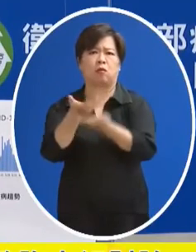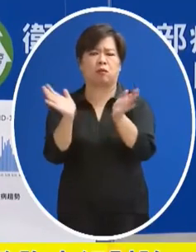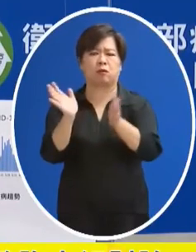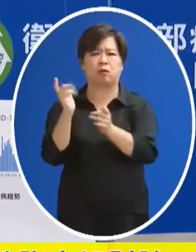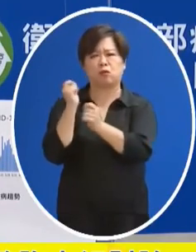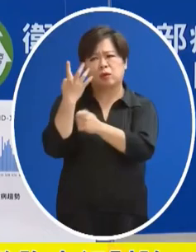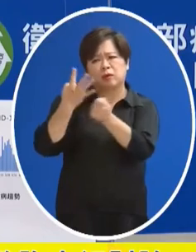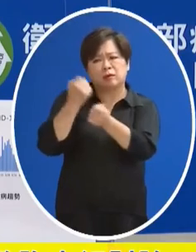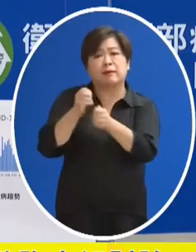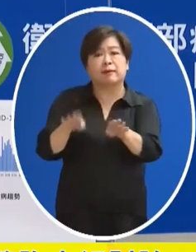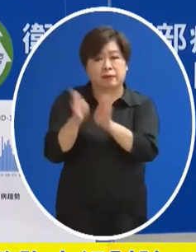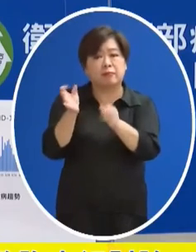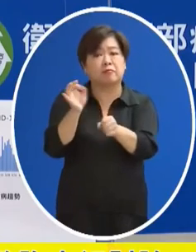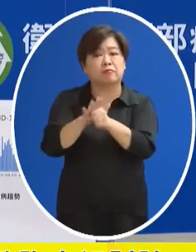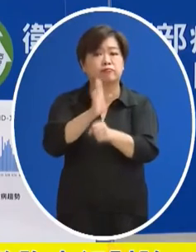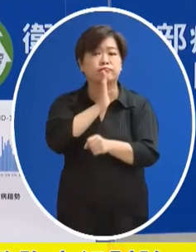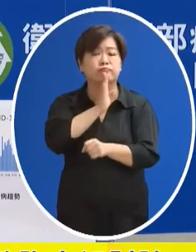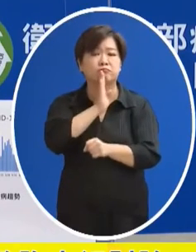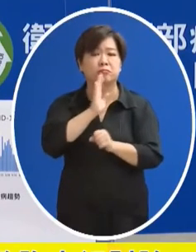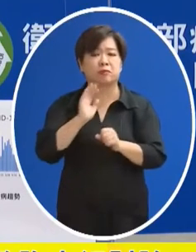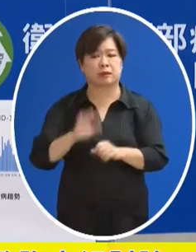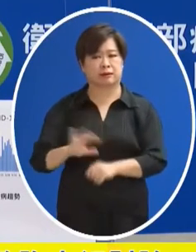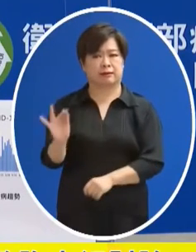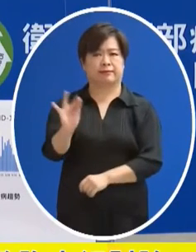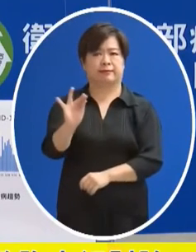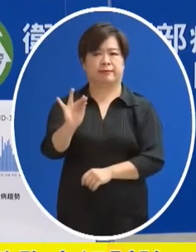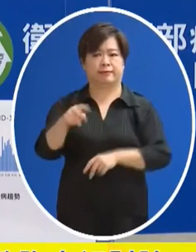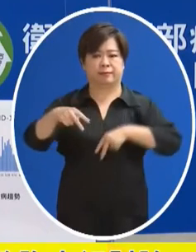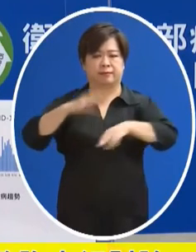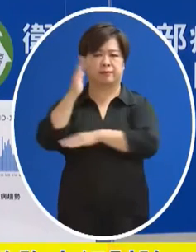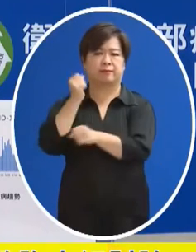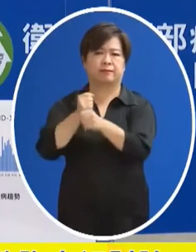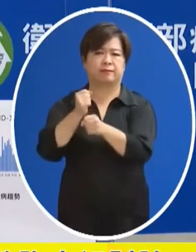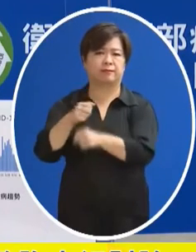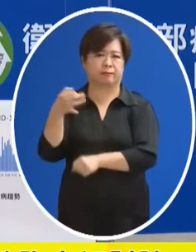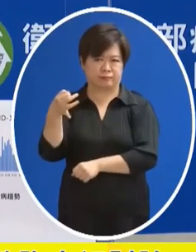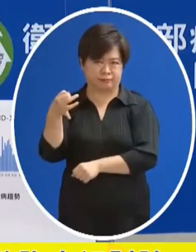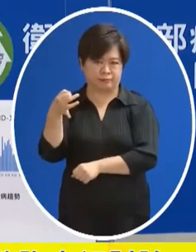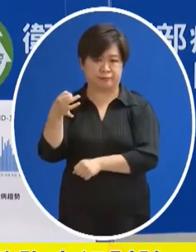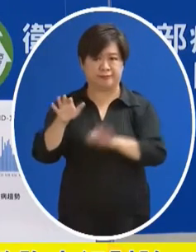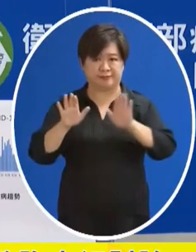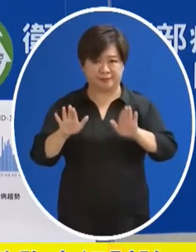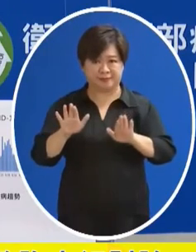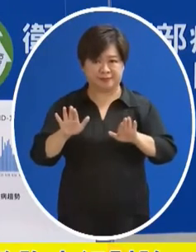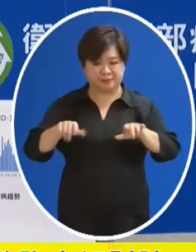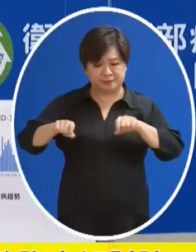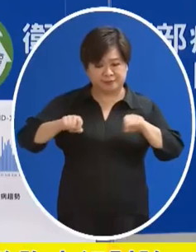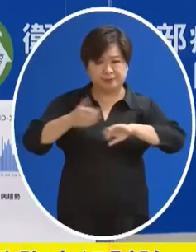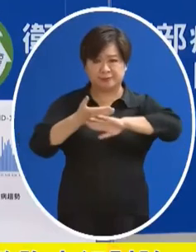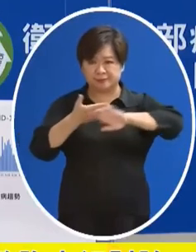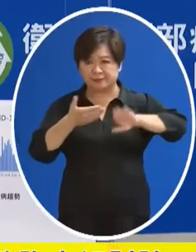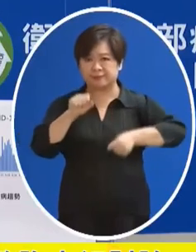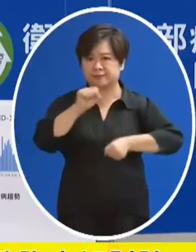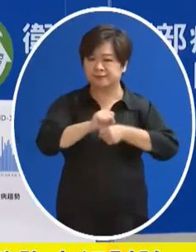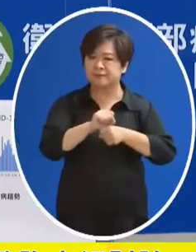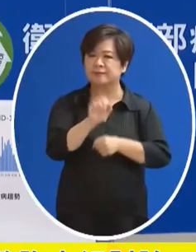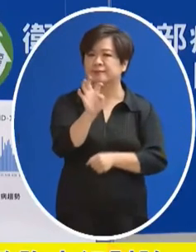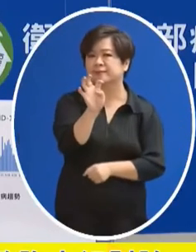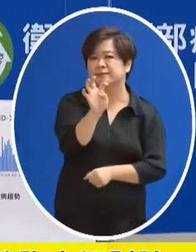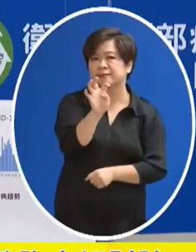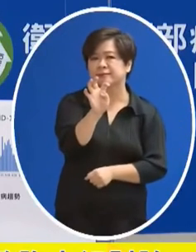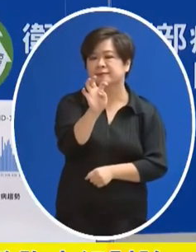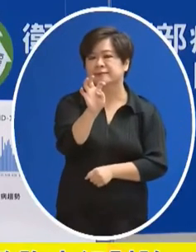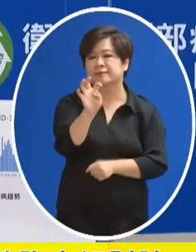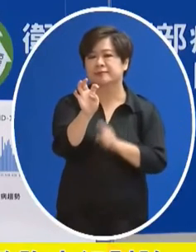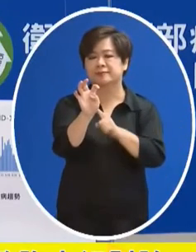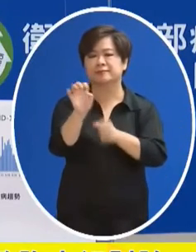年来我们才开始给，好，那就是100块的行政作业费。那这次我们是编列了，另外编列了40块